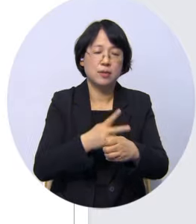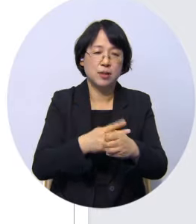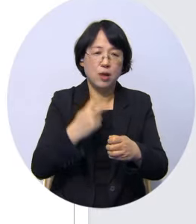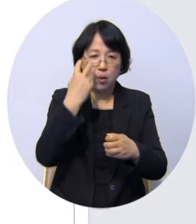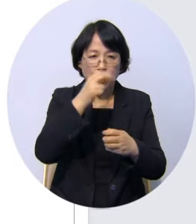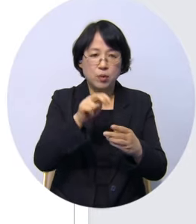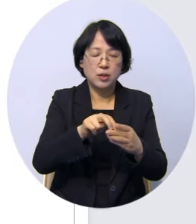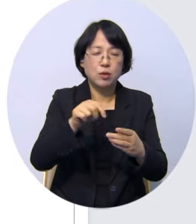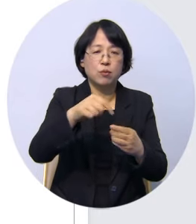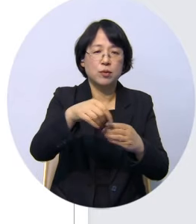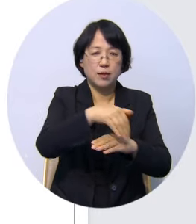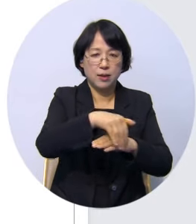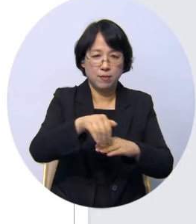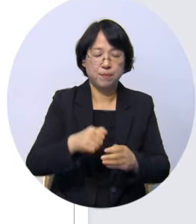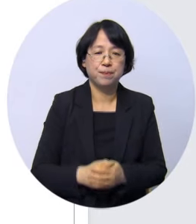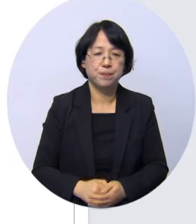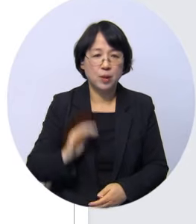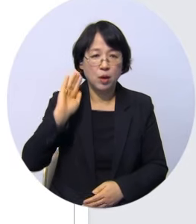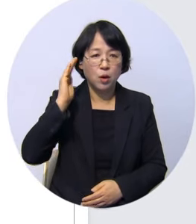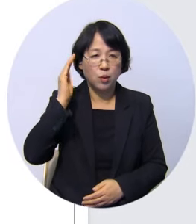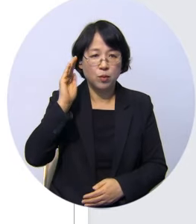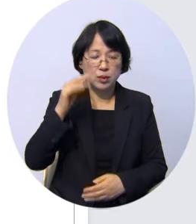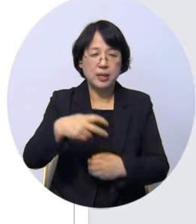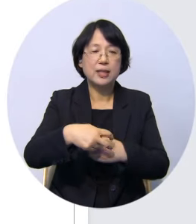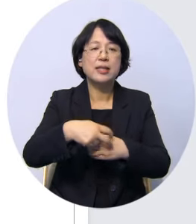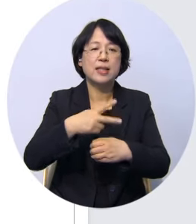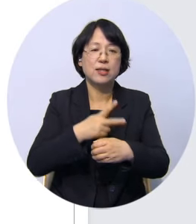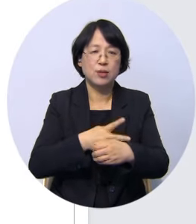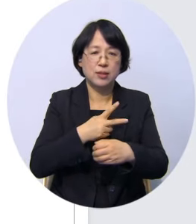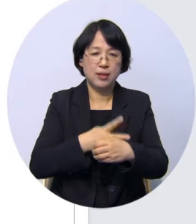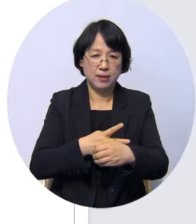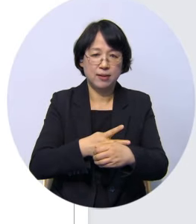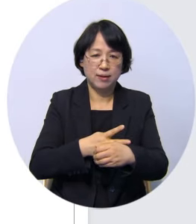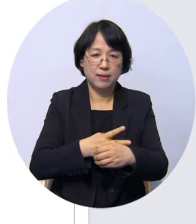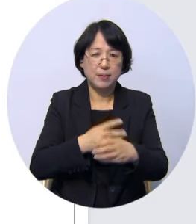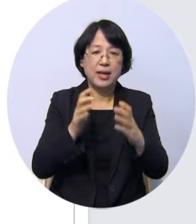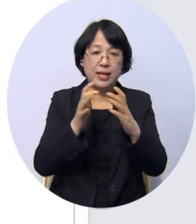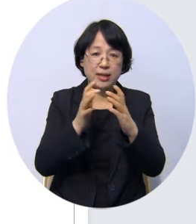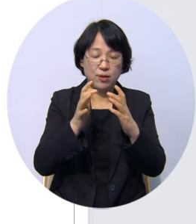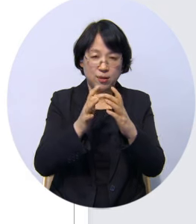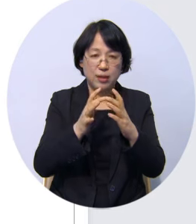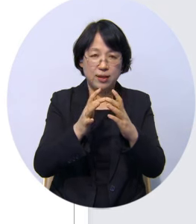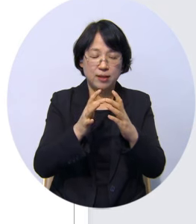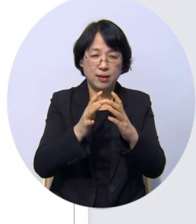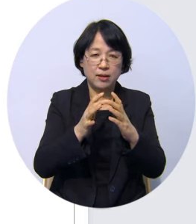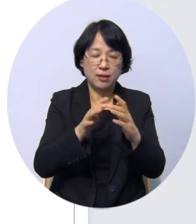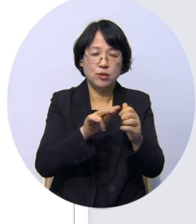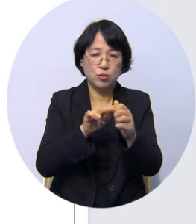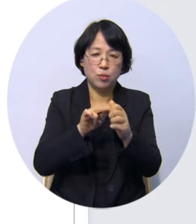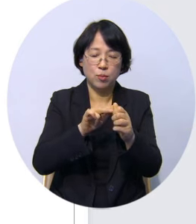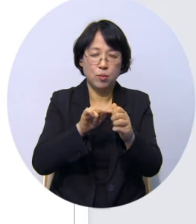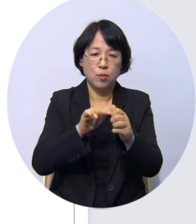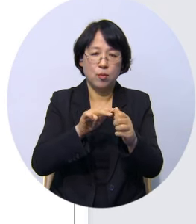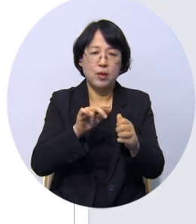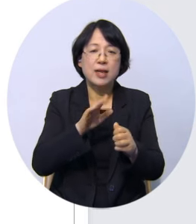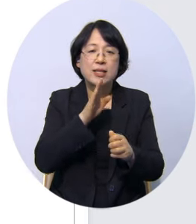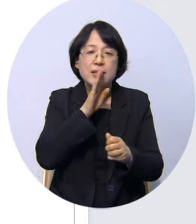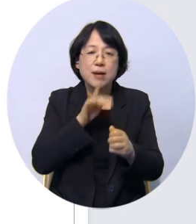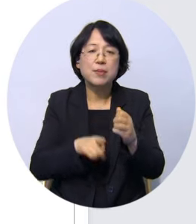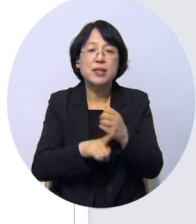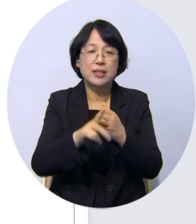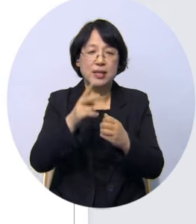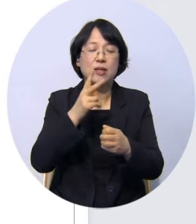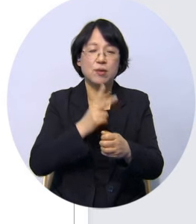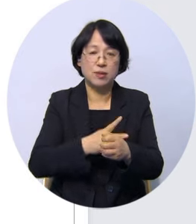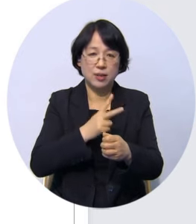기자입니다 최근 의사 커뮤니티에 올라온 참의사 목록이란 제목의 식을 원에 남은 전공들을 참 이살아